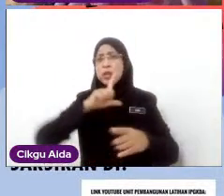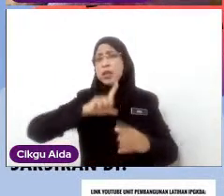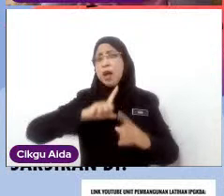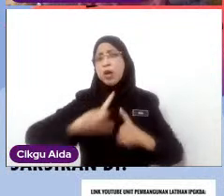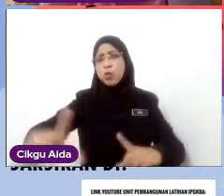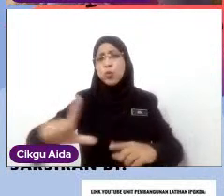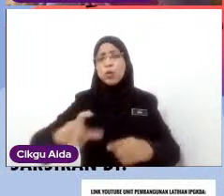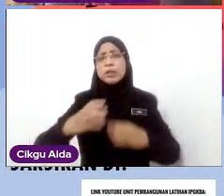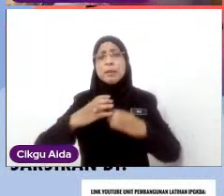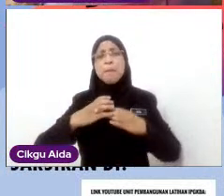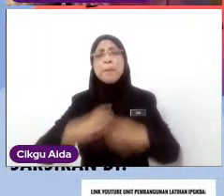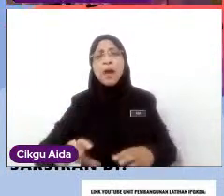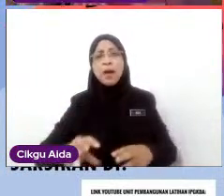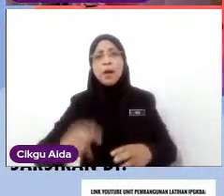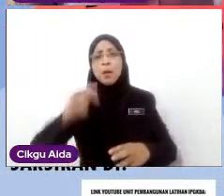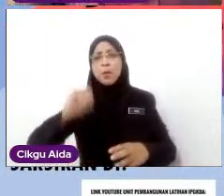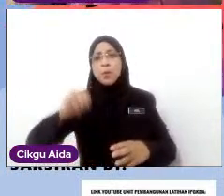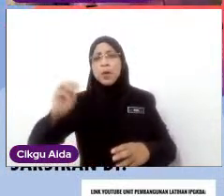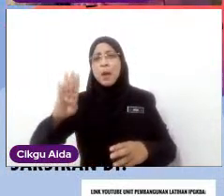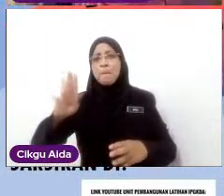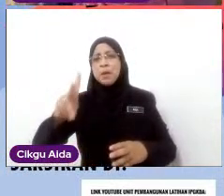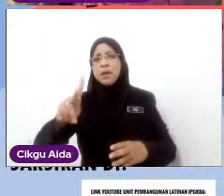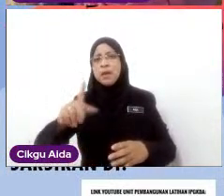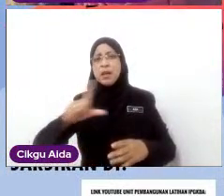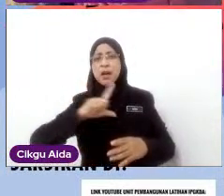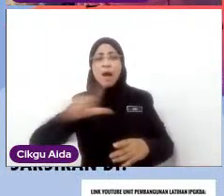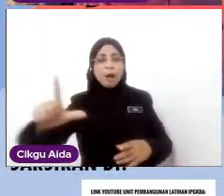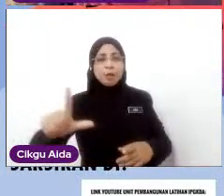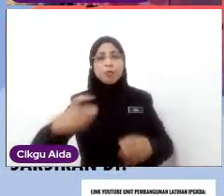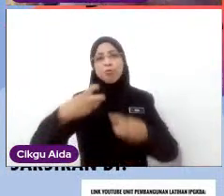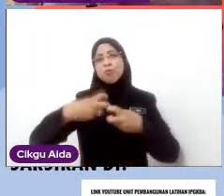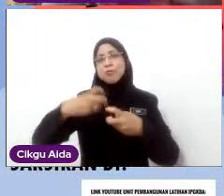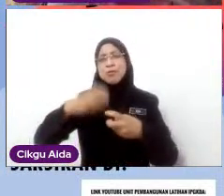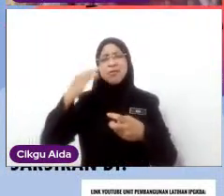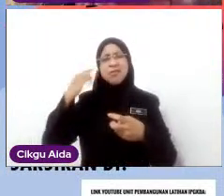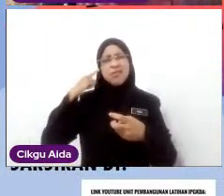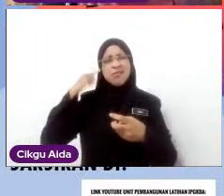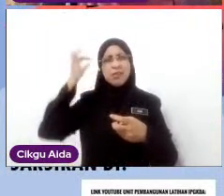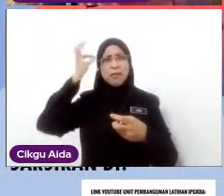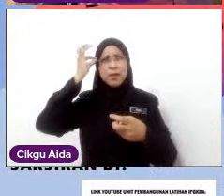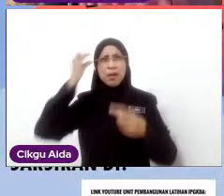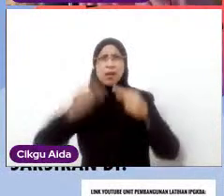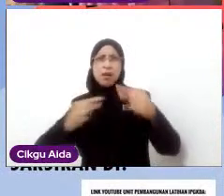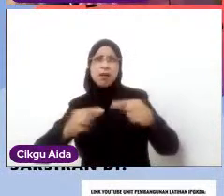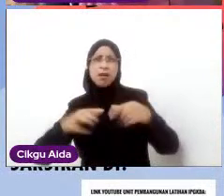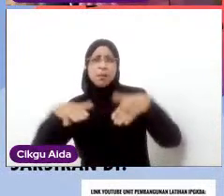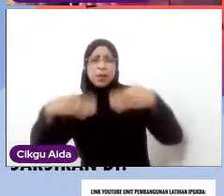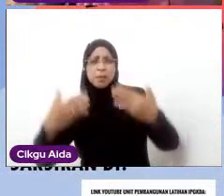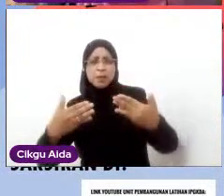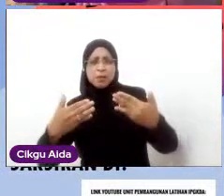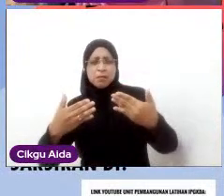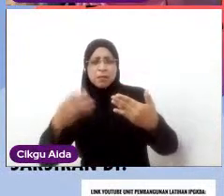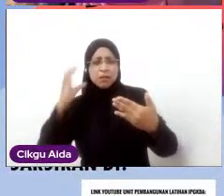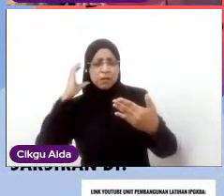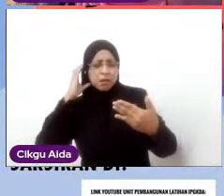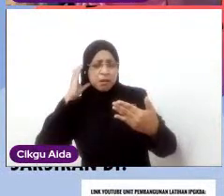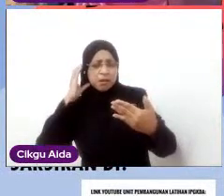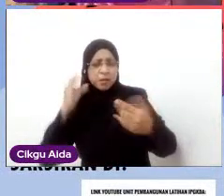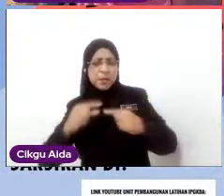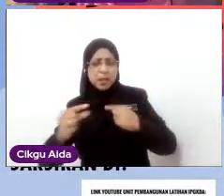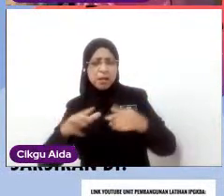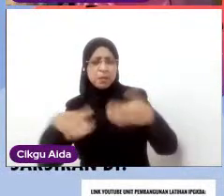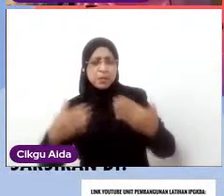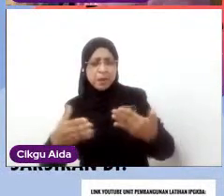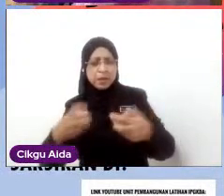Jadi budak-budak ni dia dah lah tak nampak nak bayang gerakan macam mana lagi kan. Jadi tak ternampak benda tu. Agak susah lah.